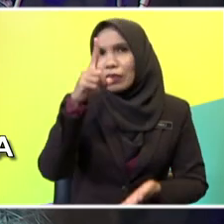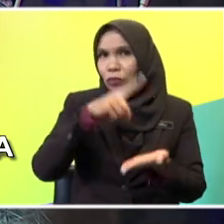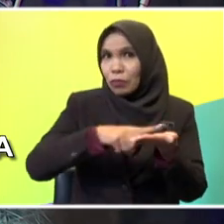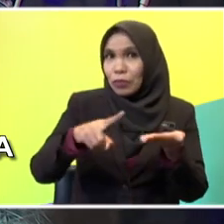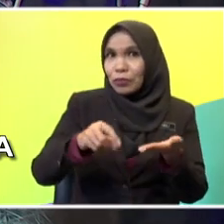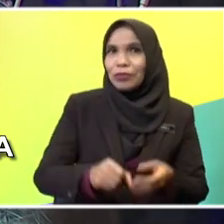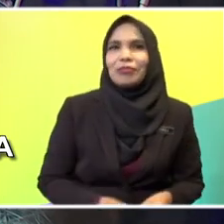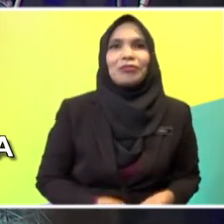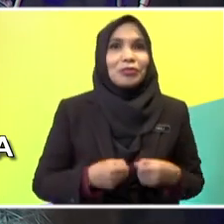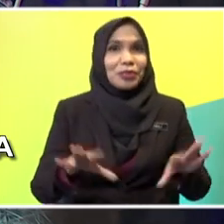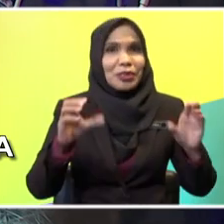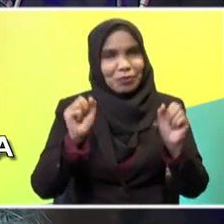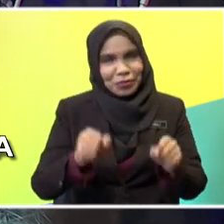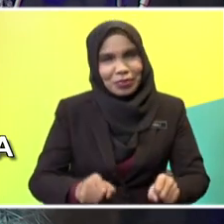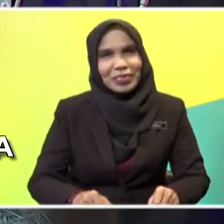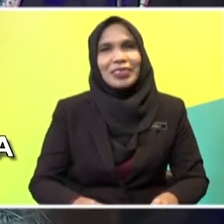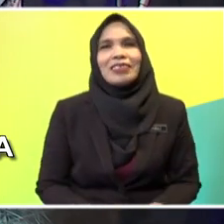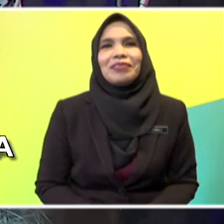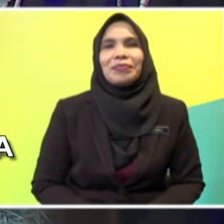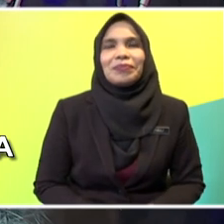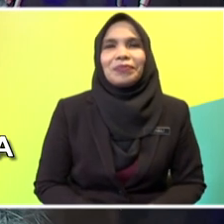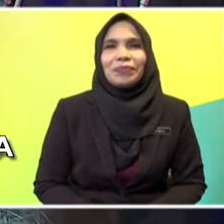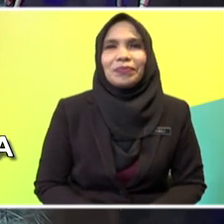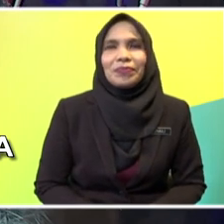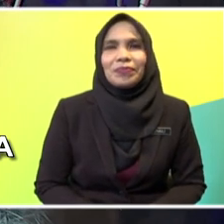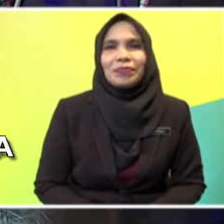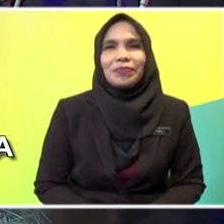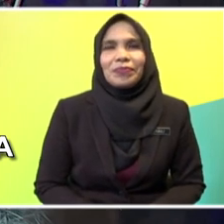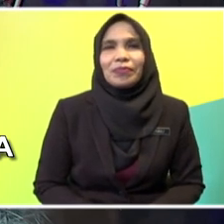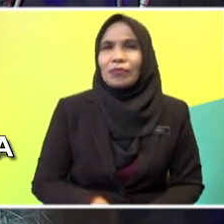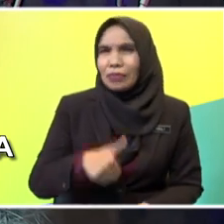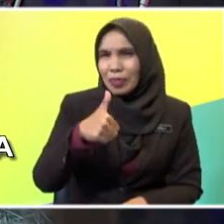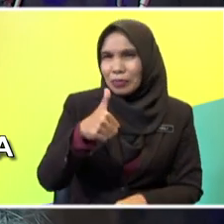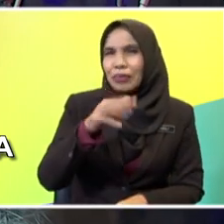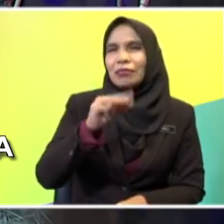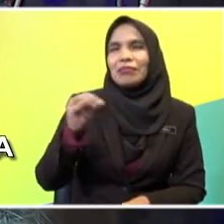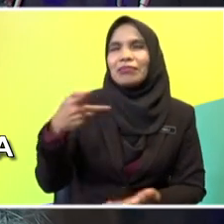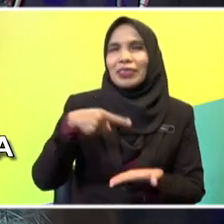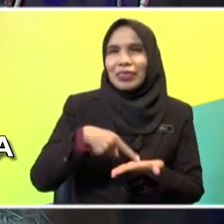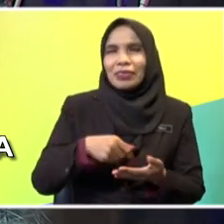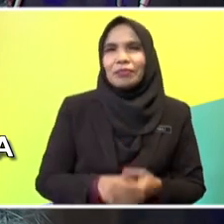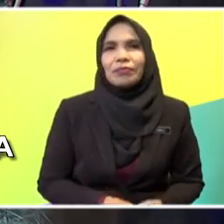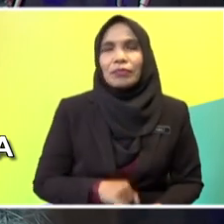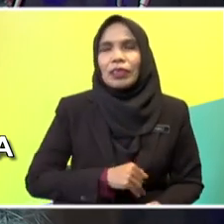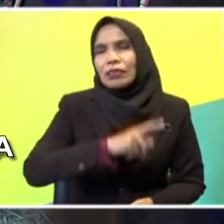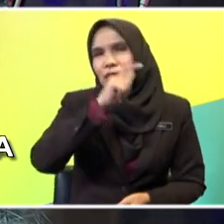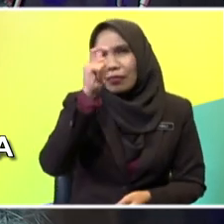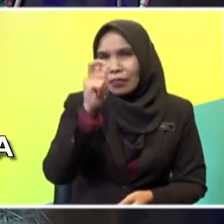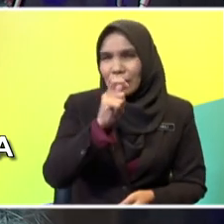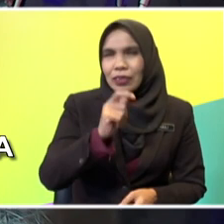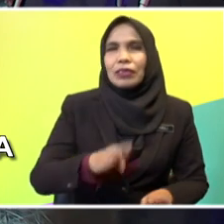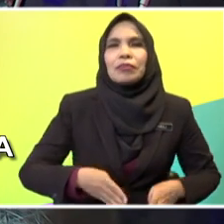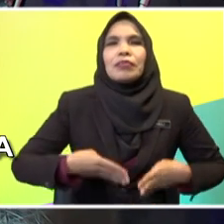pantasnya hebatlah murid-murid kita ni. Baik, Cikgu, saya nak tanya juga bagaimana sebenarnya